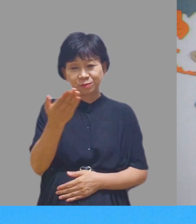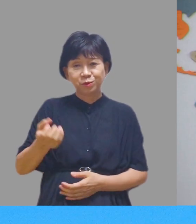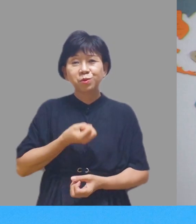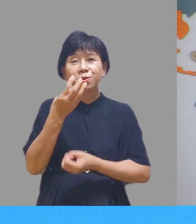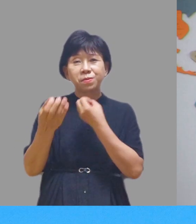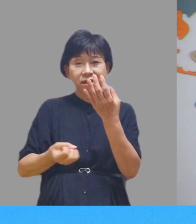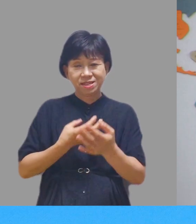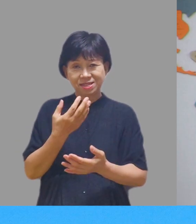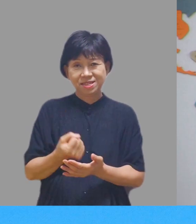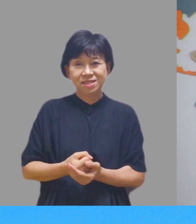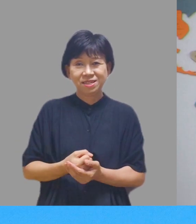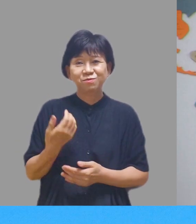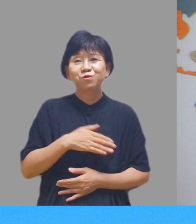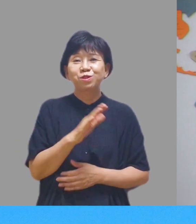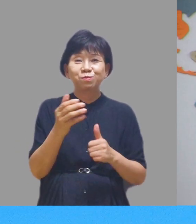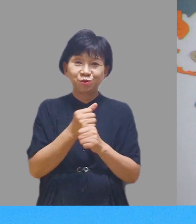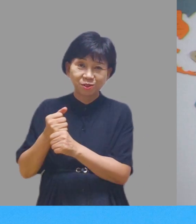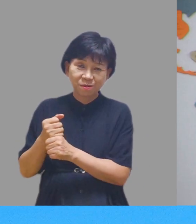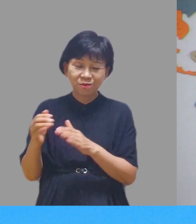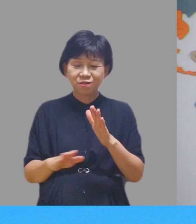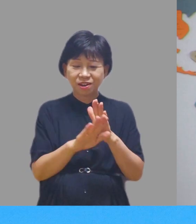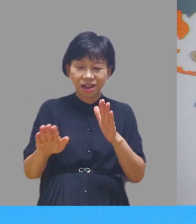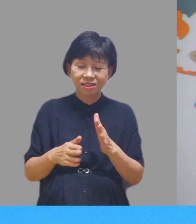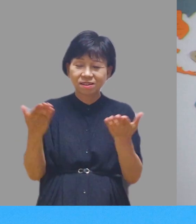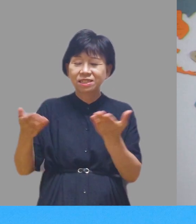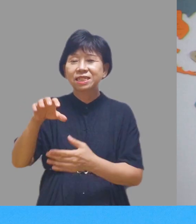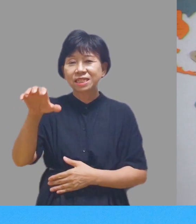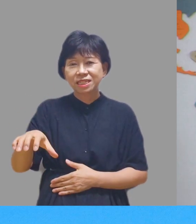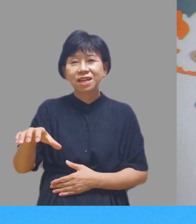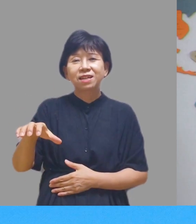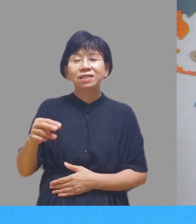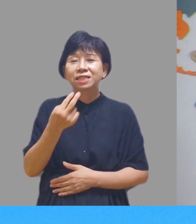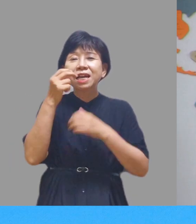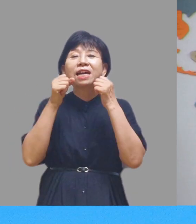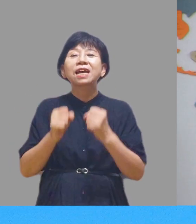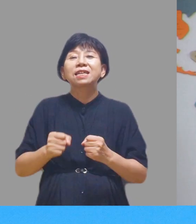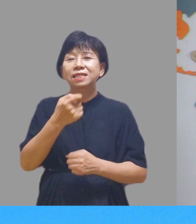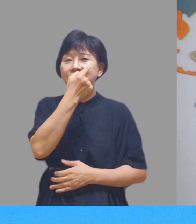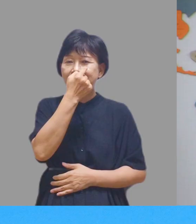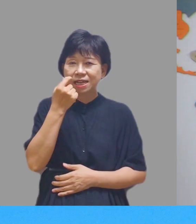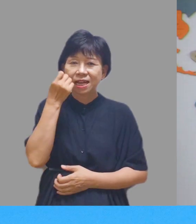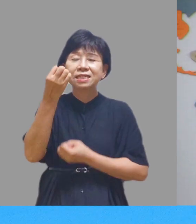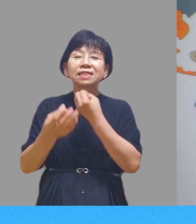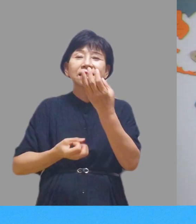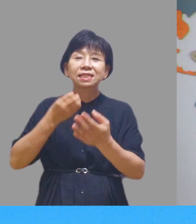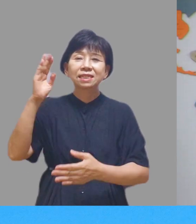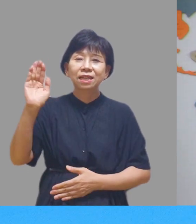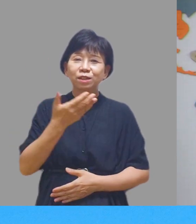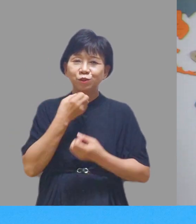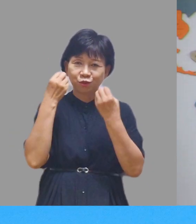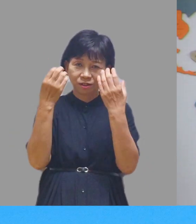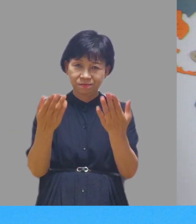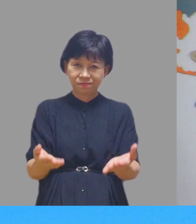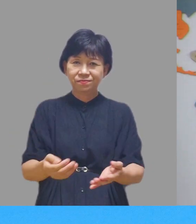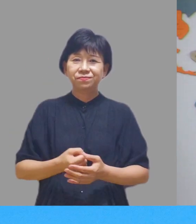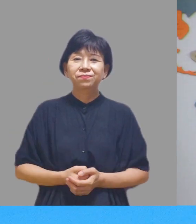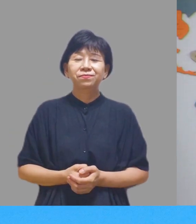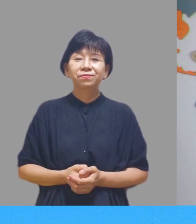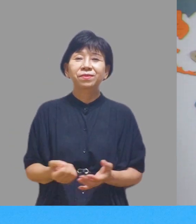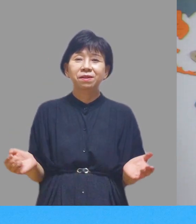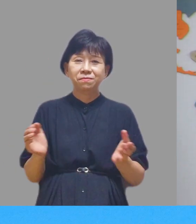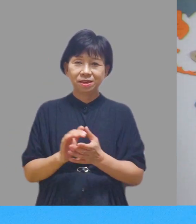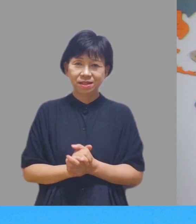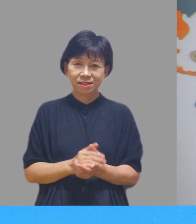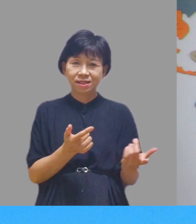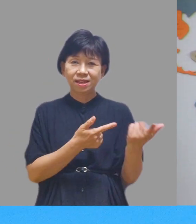우리의 발걸음을 붙들고 가정과 직장과 교회 안에서 살아있는 간증이 다 되실 수 있기를 소망합니다.